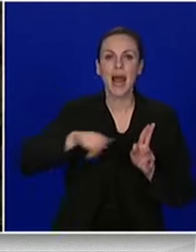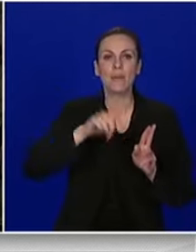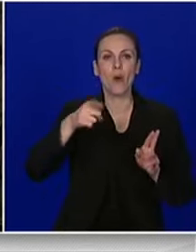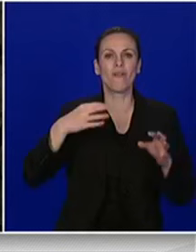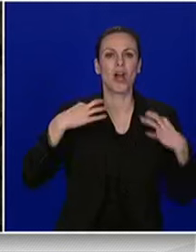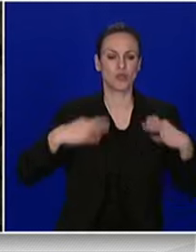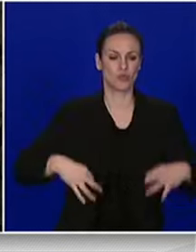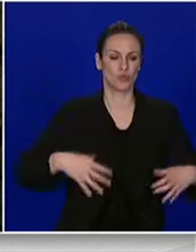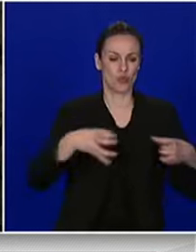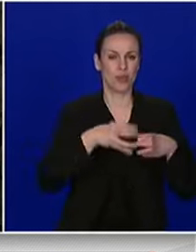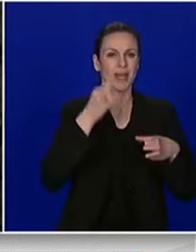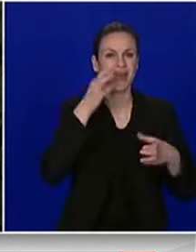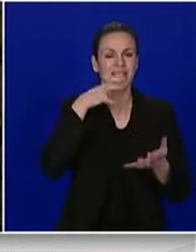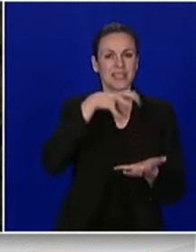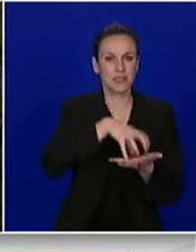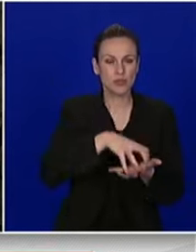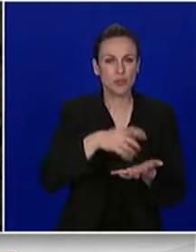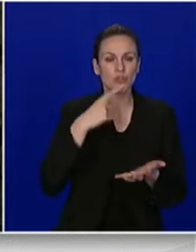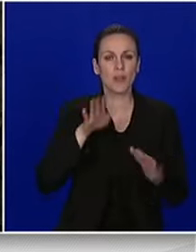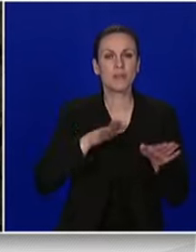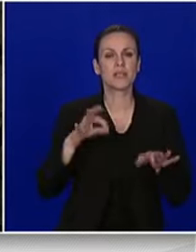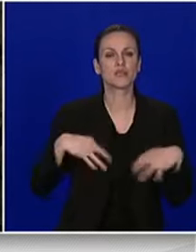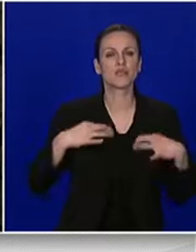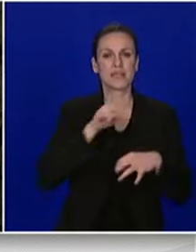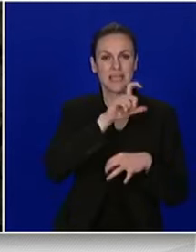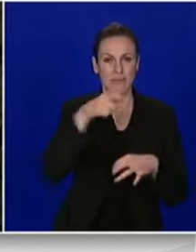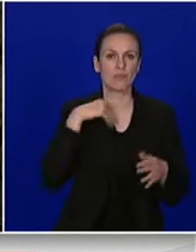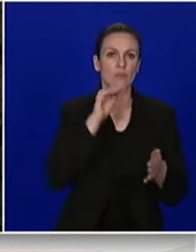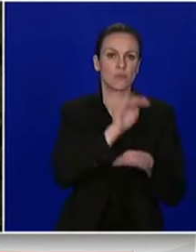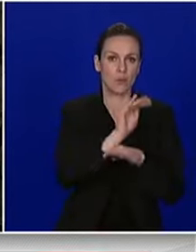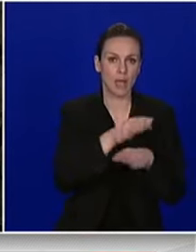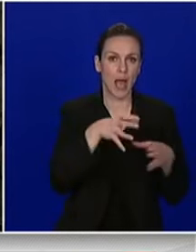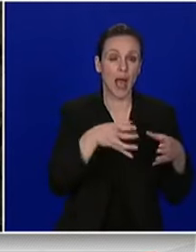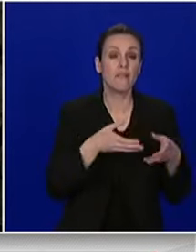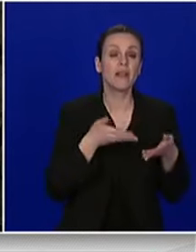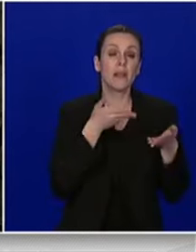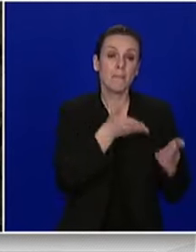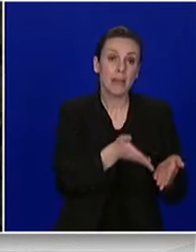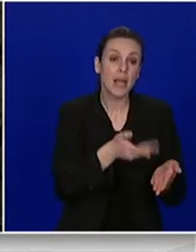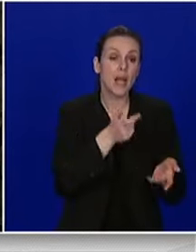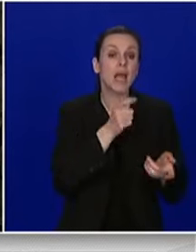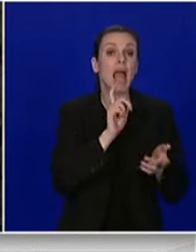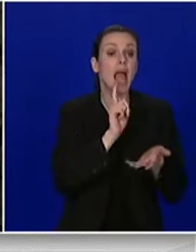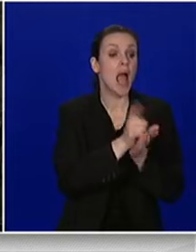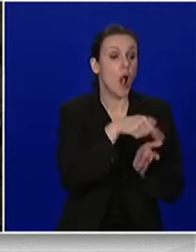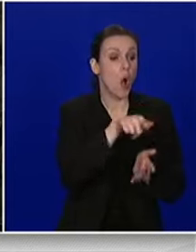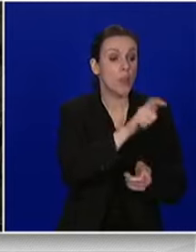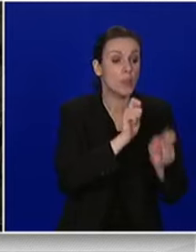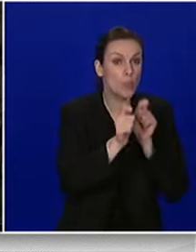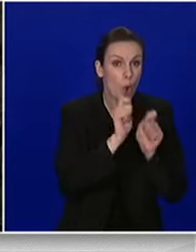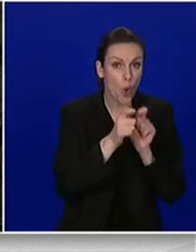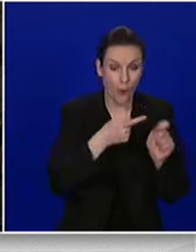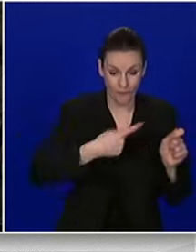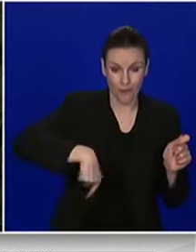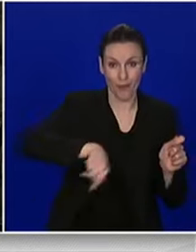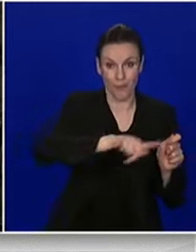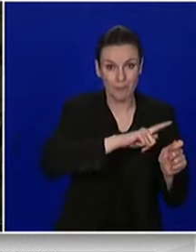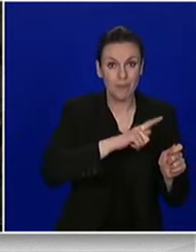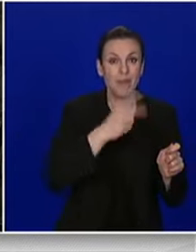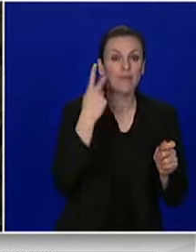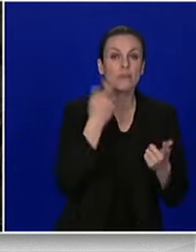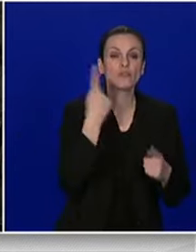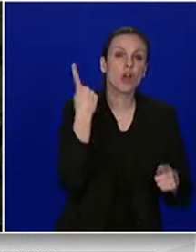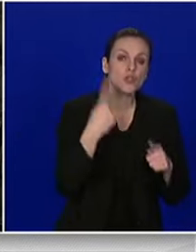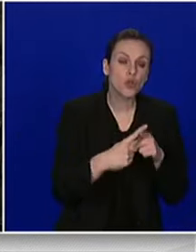skupinu kriznog stožera Ministarstva zdravstva naš prijedlog, i čim se dogovorimo oko toga kako će točno